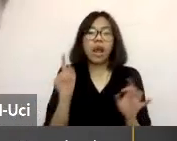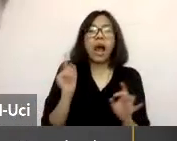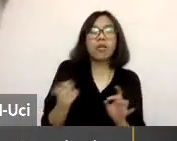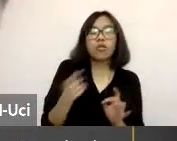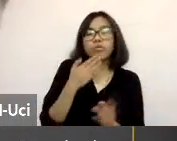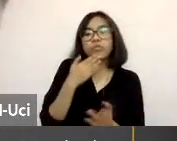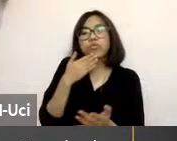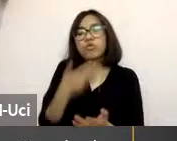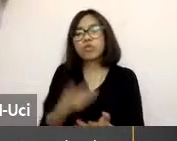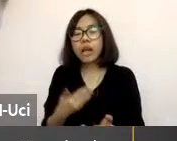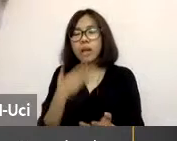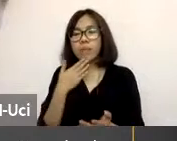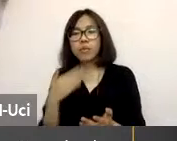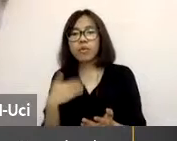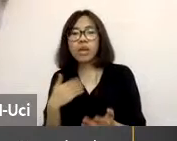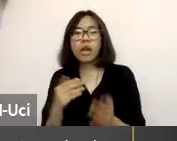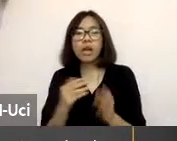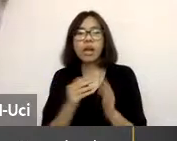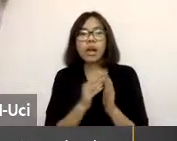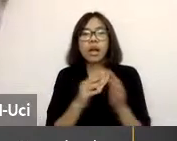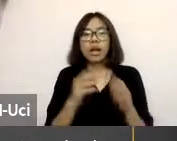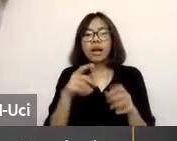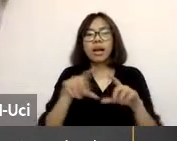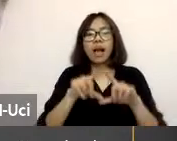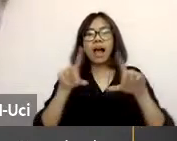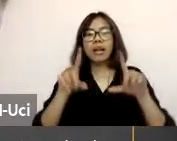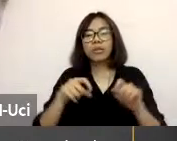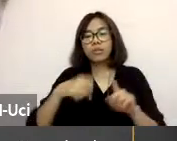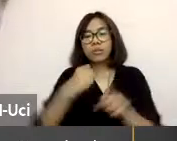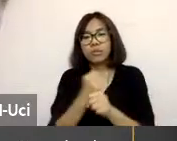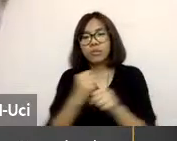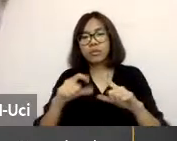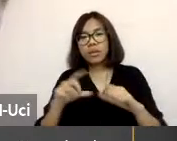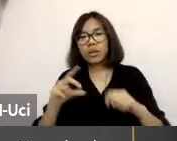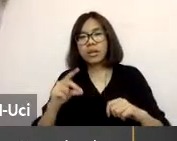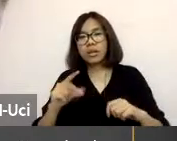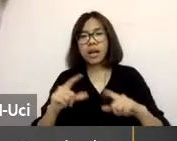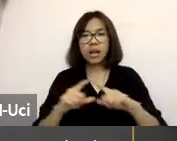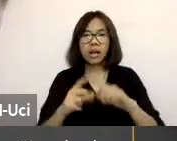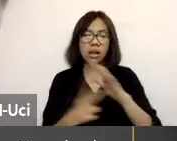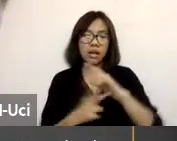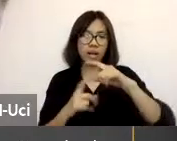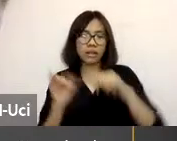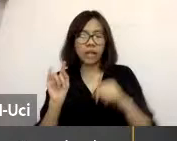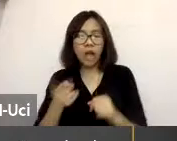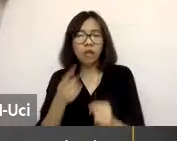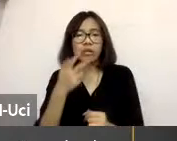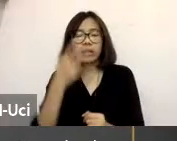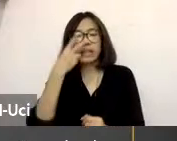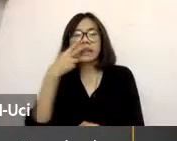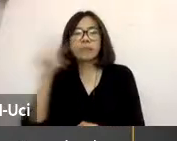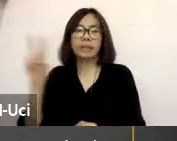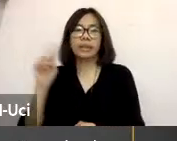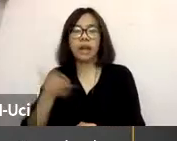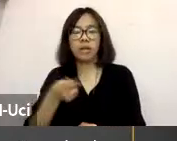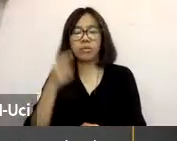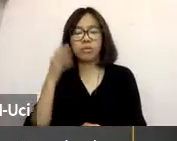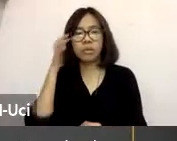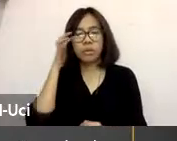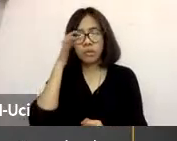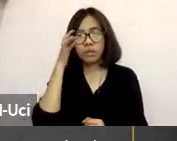mereka sudah memiliki manual dan kartu garansi nya yang terdaftar itu kemudian barang-barangnya yang